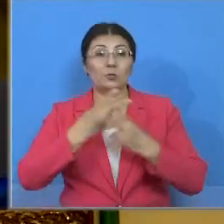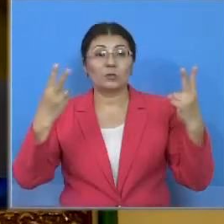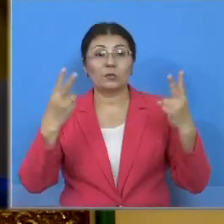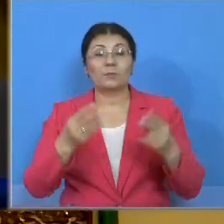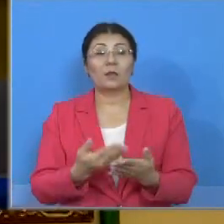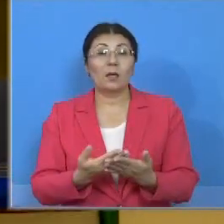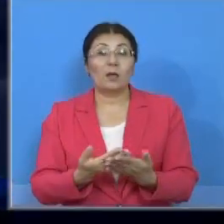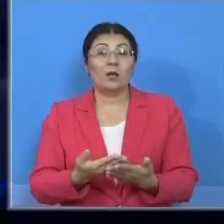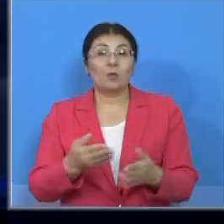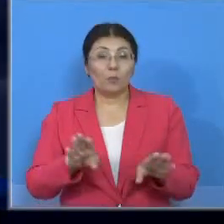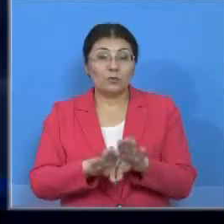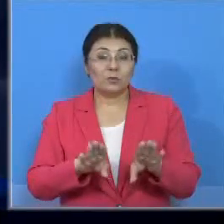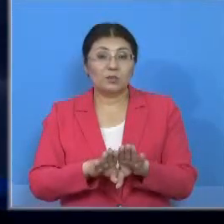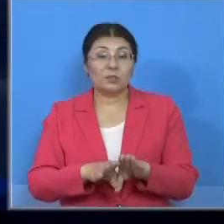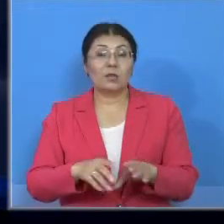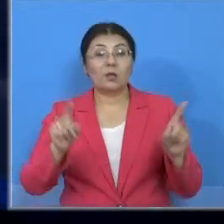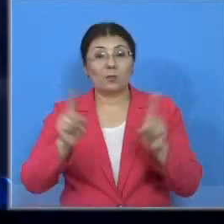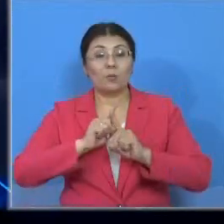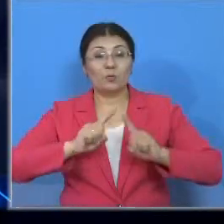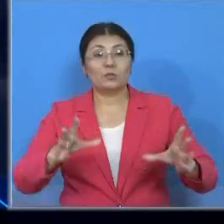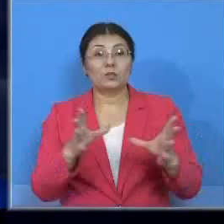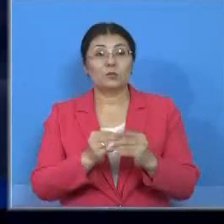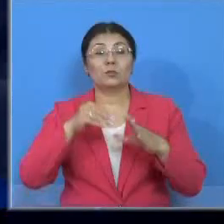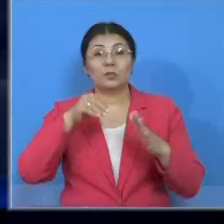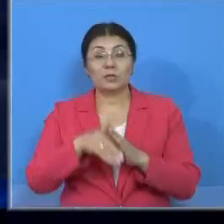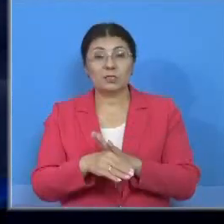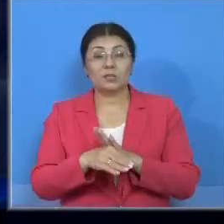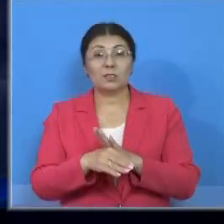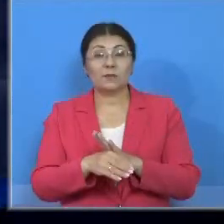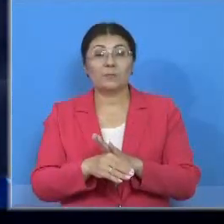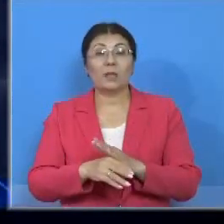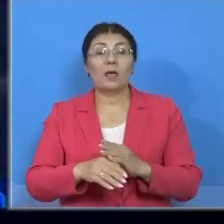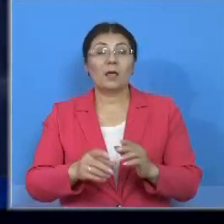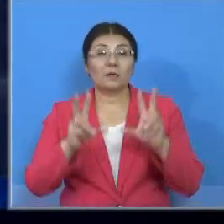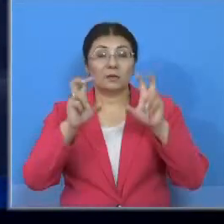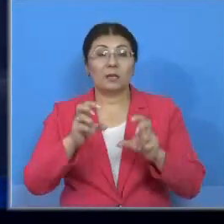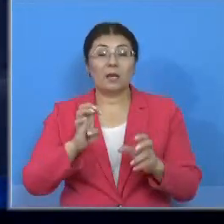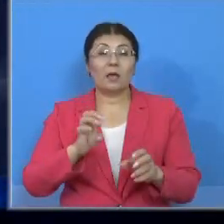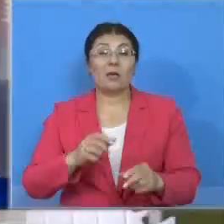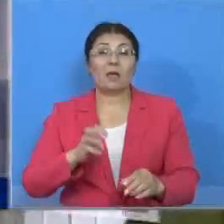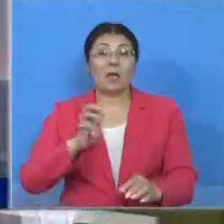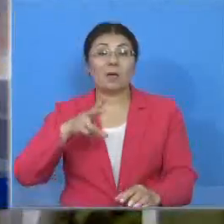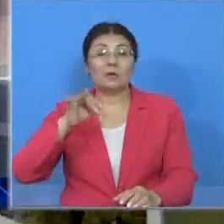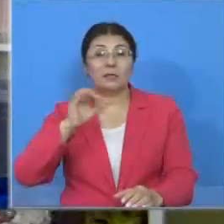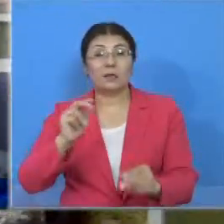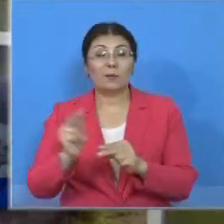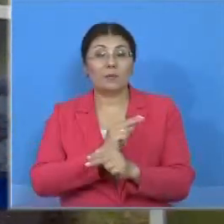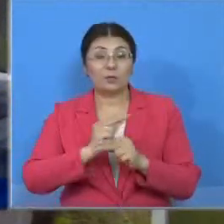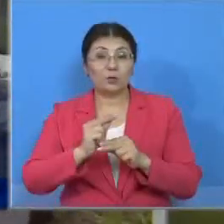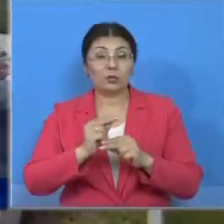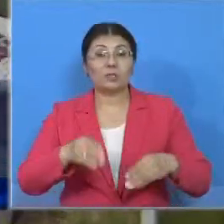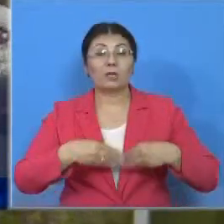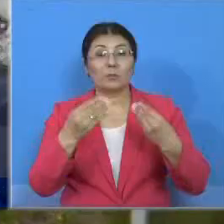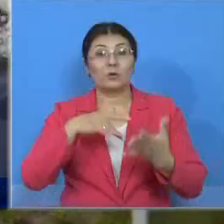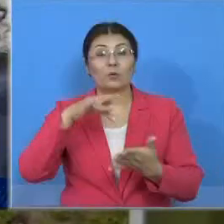музей болған ба? Мұржай сонда. Соның несінде? Әлия патриоттық тәрбие беру облыстық орталығы ашылды. Қазір бұл мекеменің